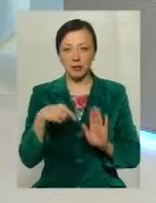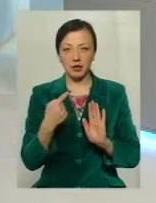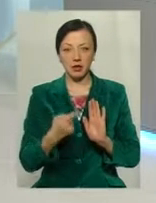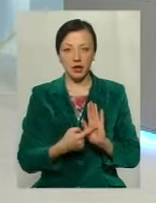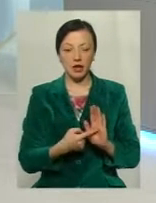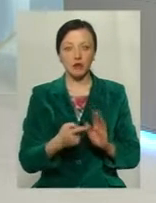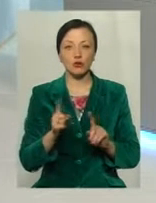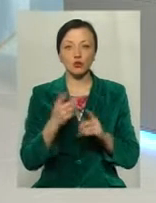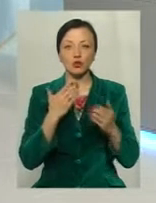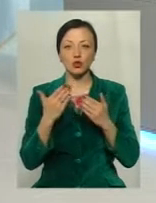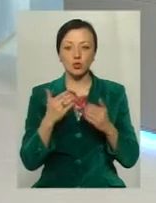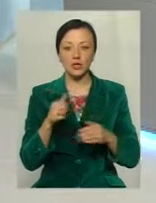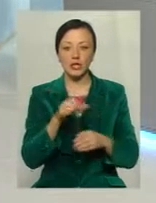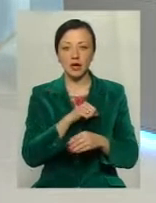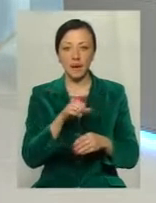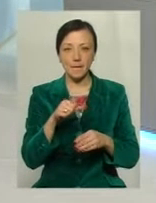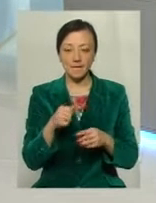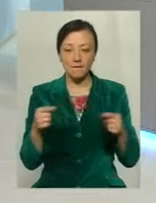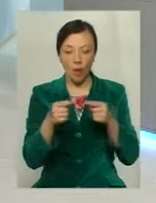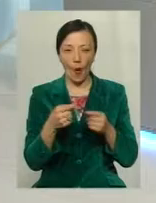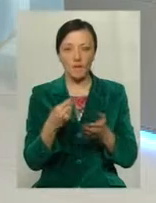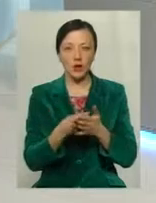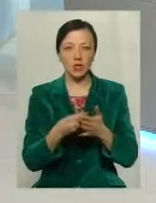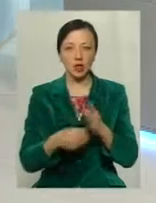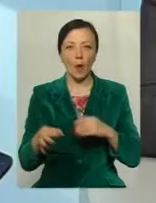щоб справді якість життя